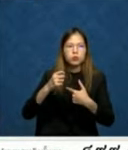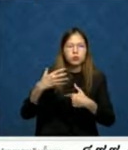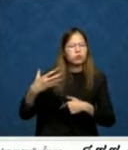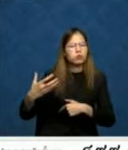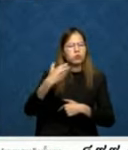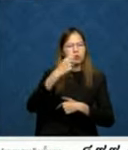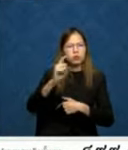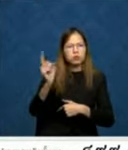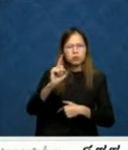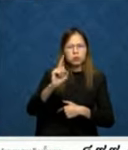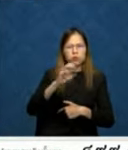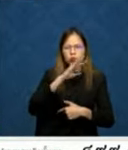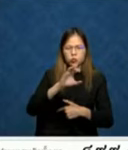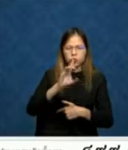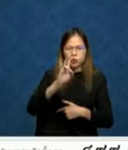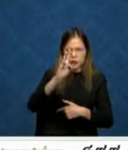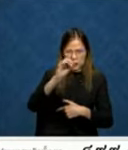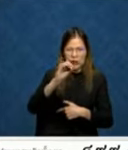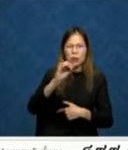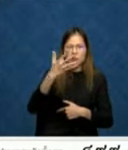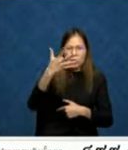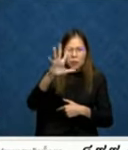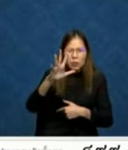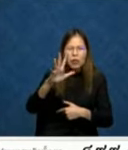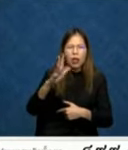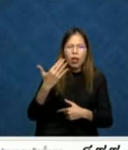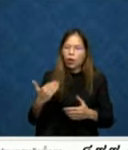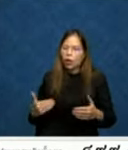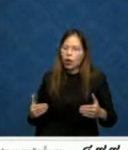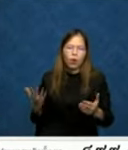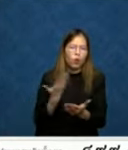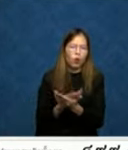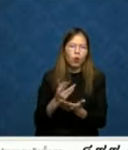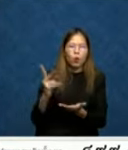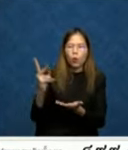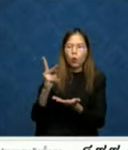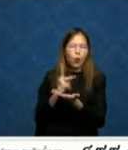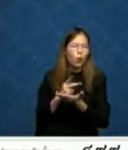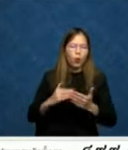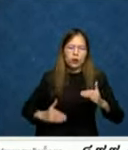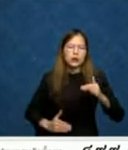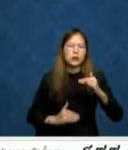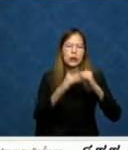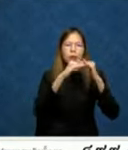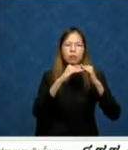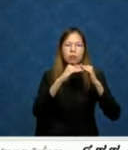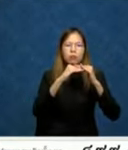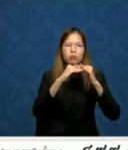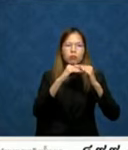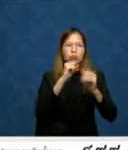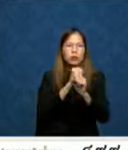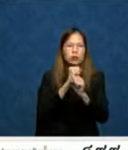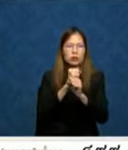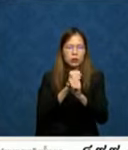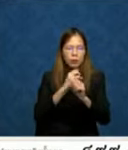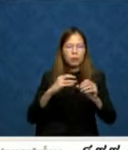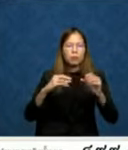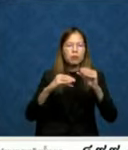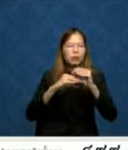นี้ครับเมื่อเรามี 70% แล้วก็กู้มันให้เต็มเพดานไปเลยนะครับโดยการยังไงก็คือโดยการทำโครงการ Digital